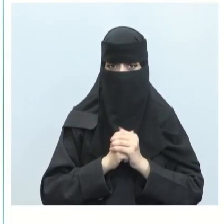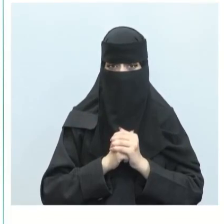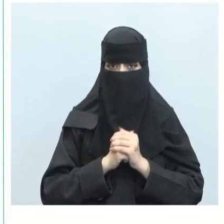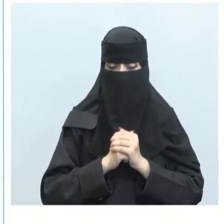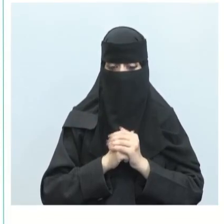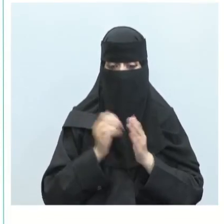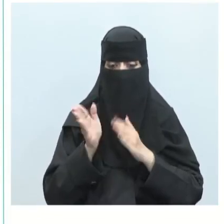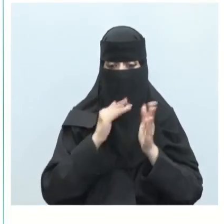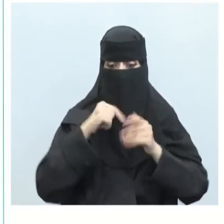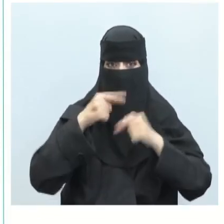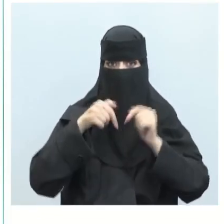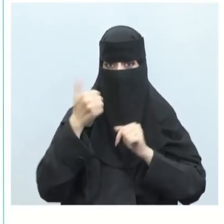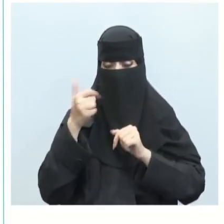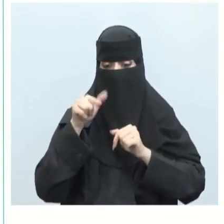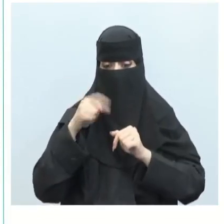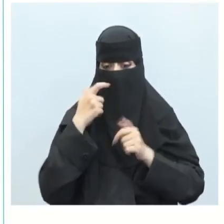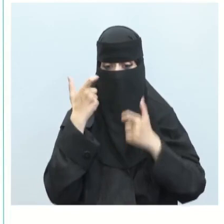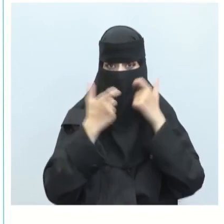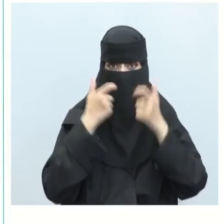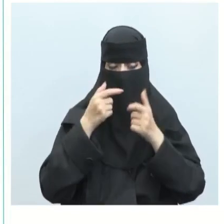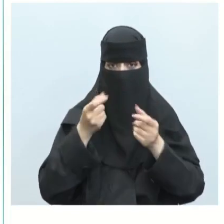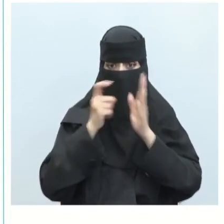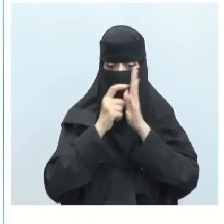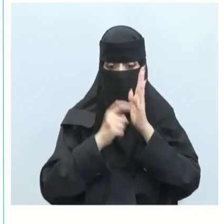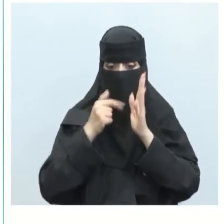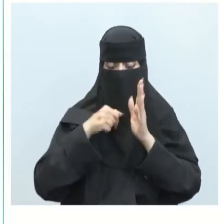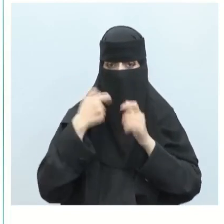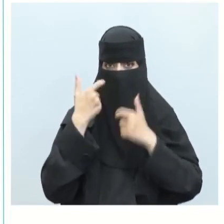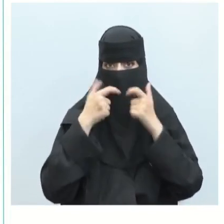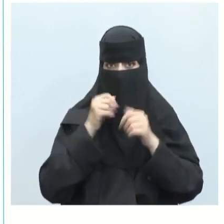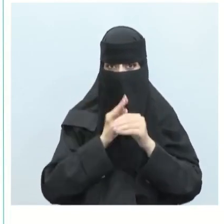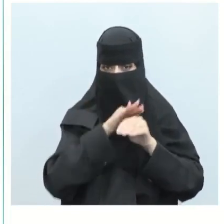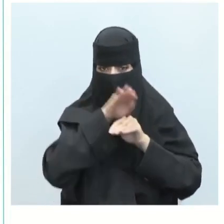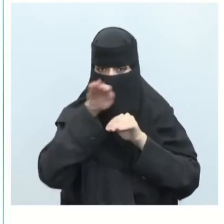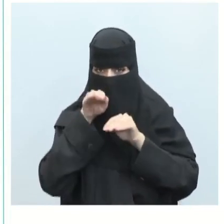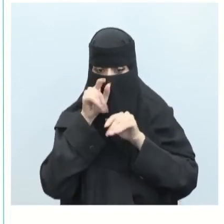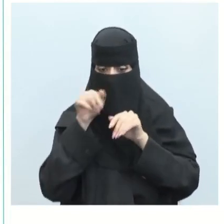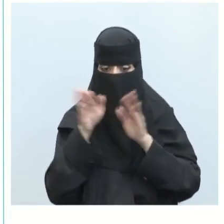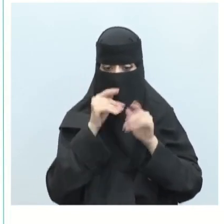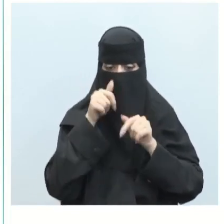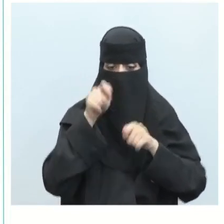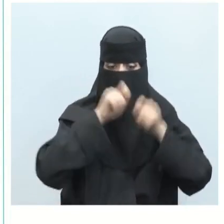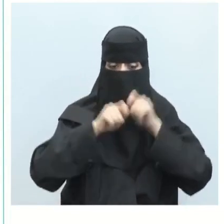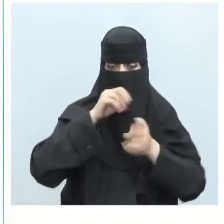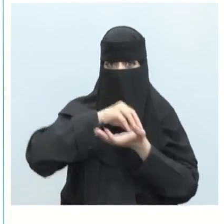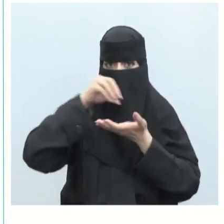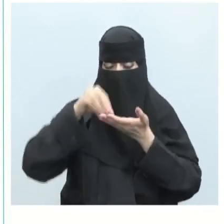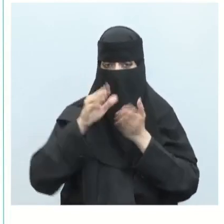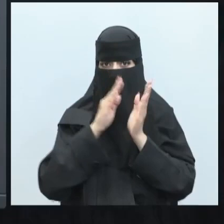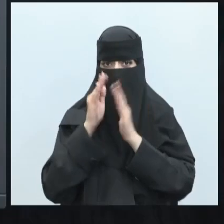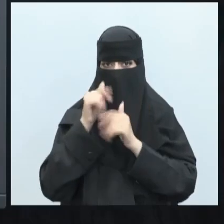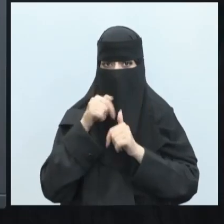نكمل في الفقره السادسه تراقب انظمه كشف التسلل اي دي اس عمليات نقل